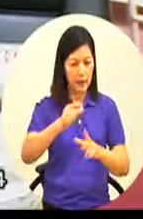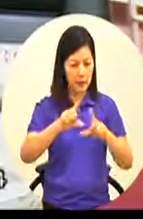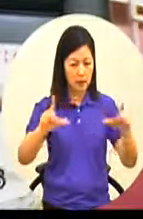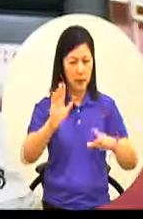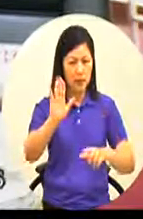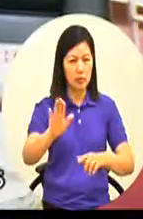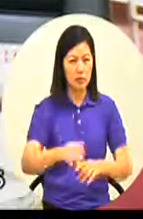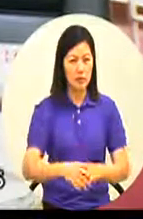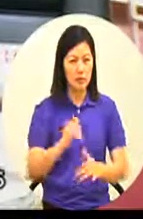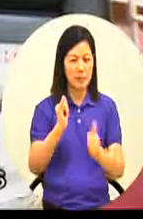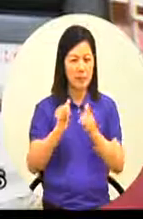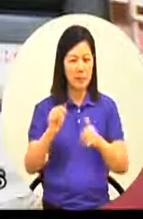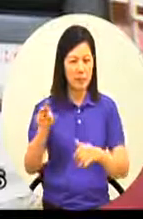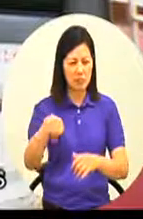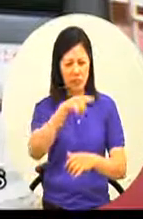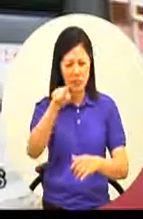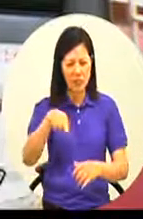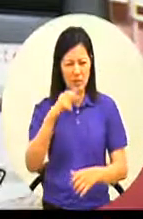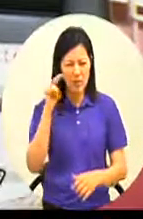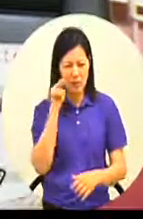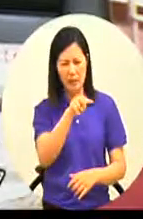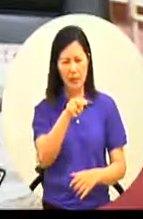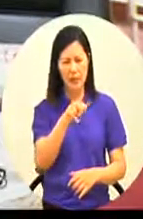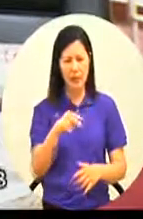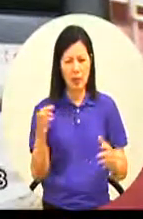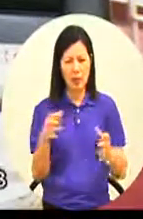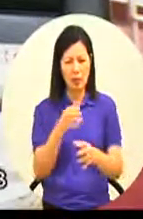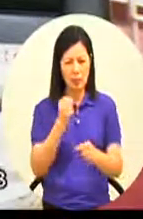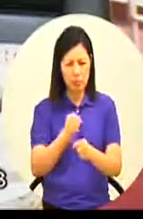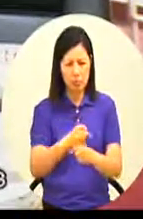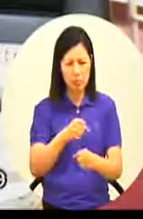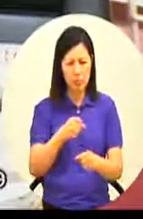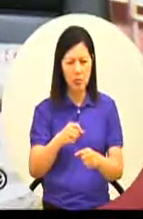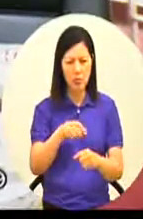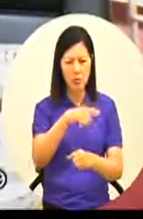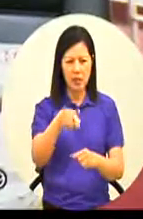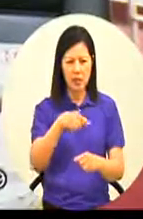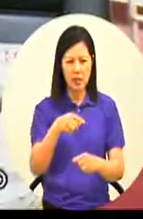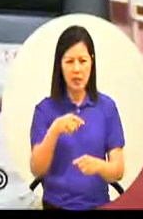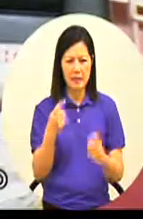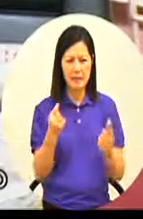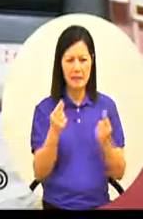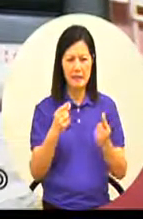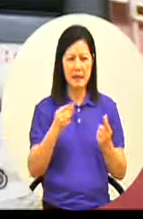让很多人、让我们很多的同仁都觉得你有走分顶的这种感觉呢？